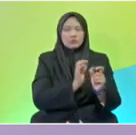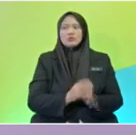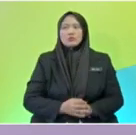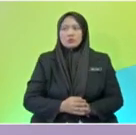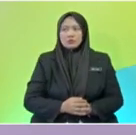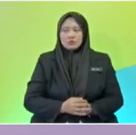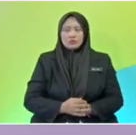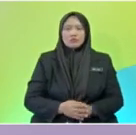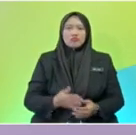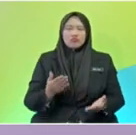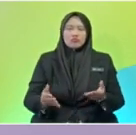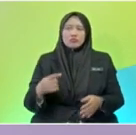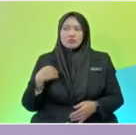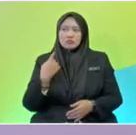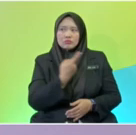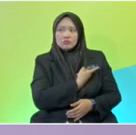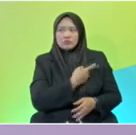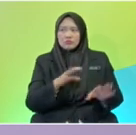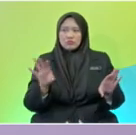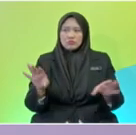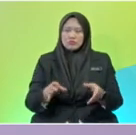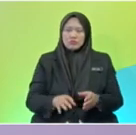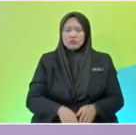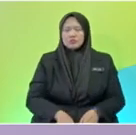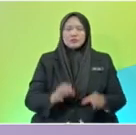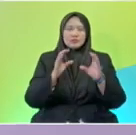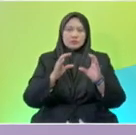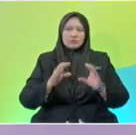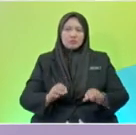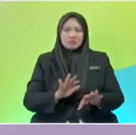mungkin kita buat dalam kehidupan kita cari tak sengaja